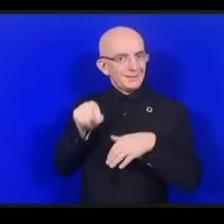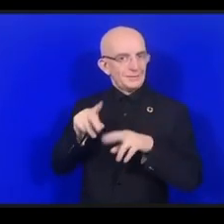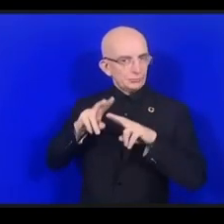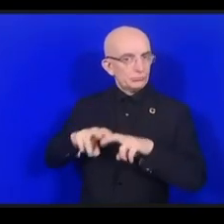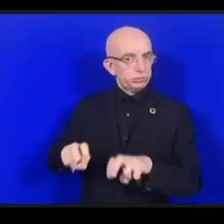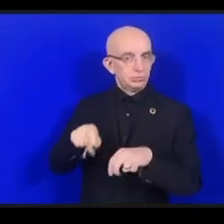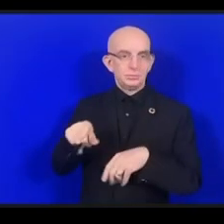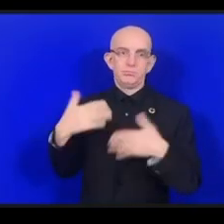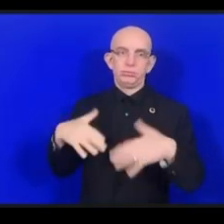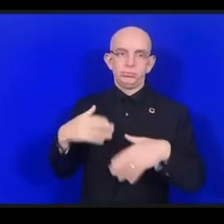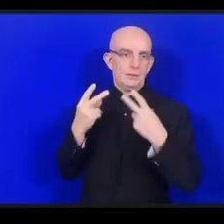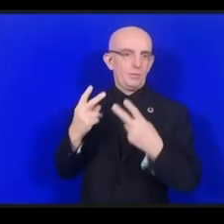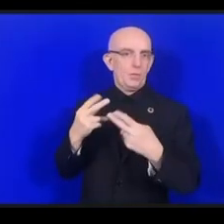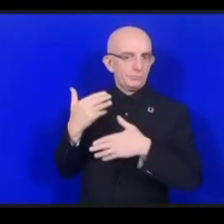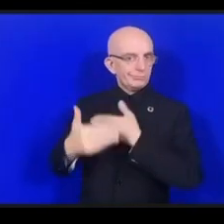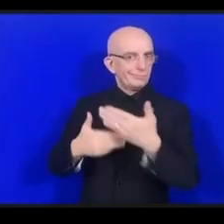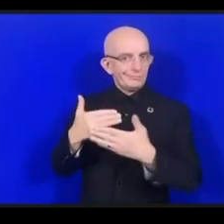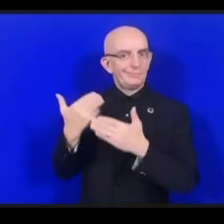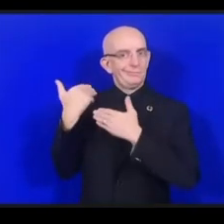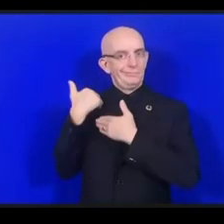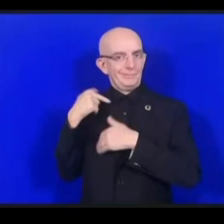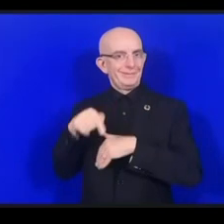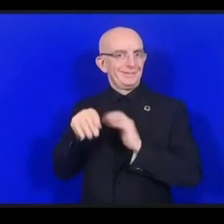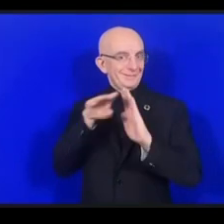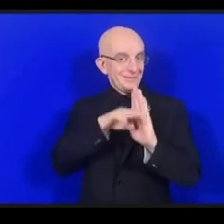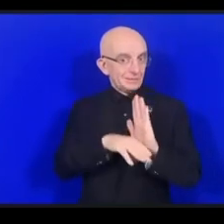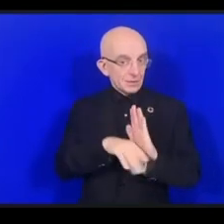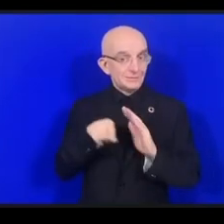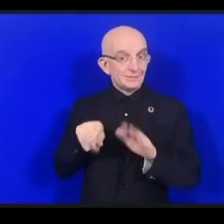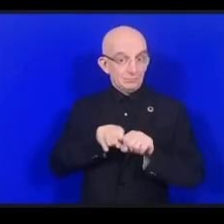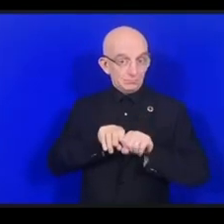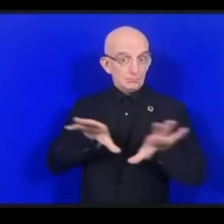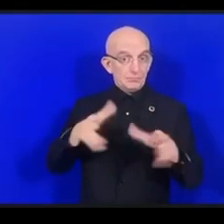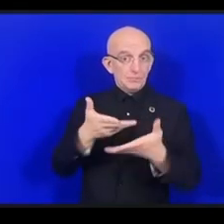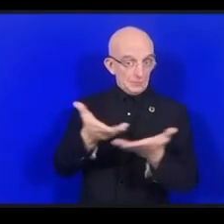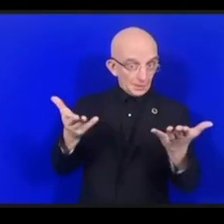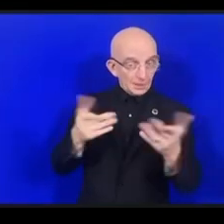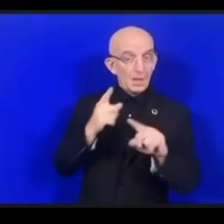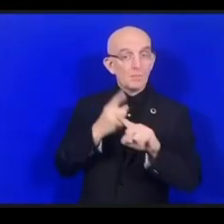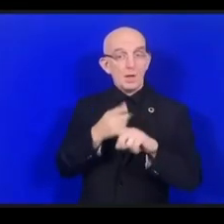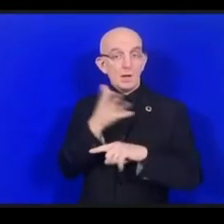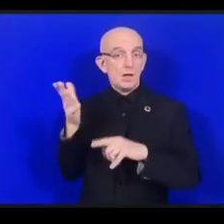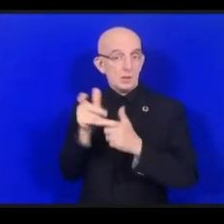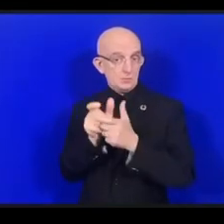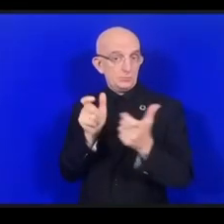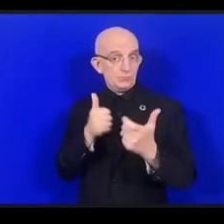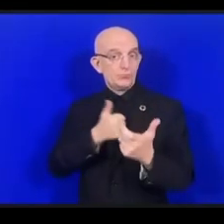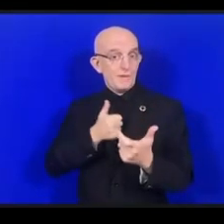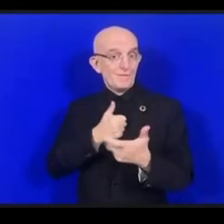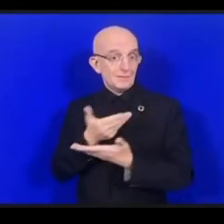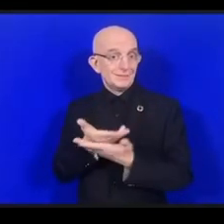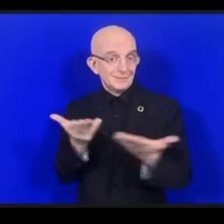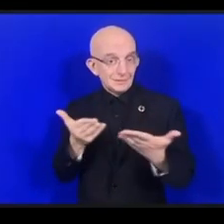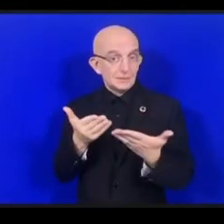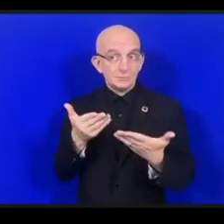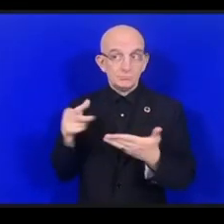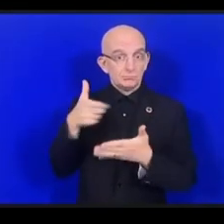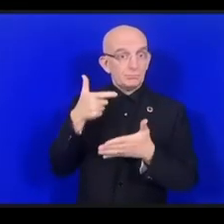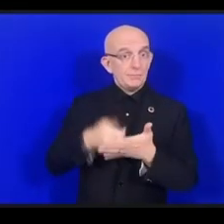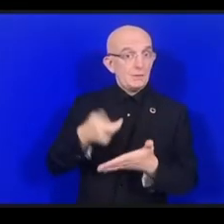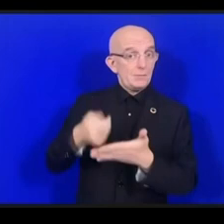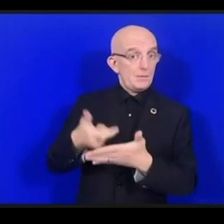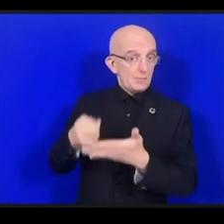公司部门的采购和供应链的管理。这个工作组现在开展的工作呢，